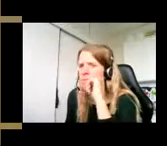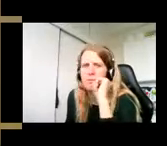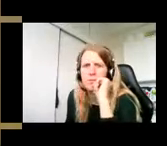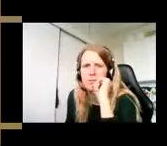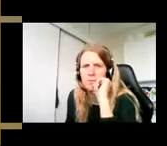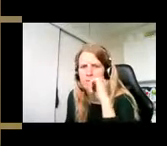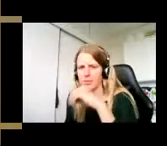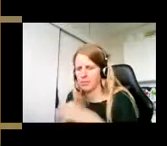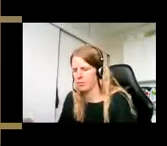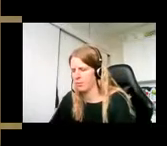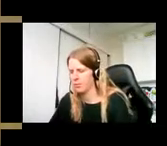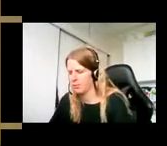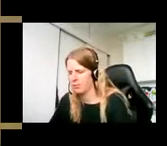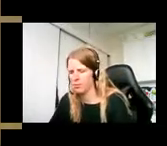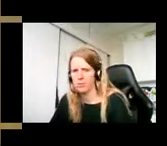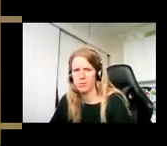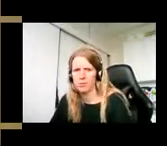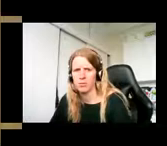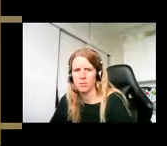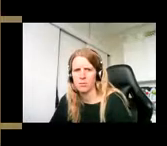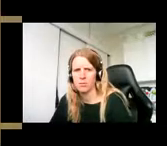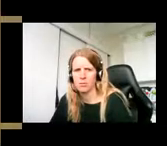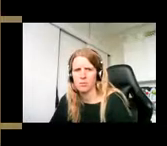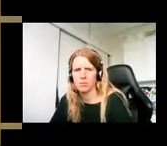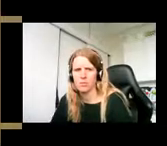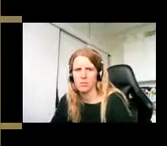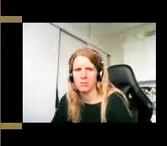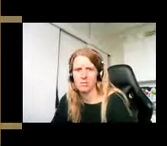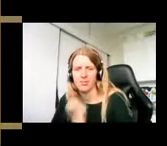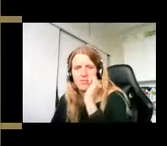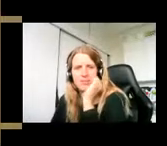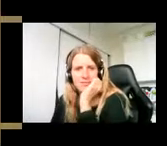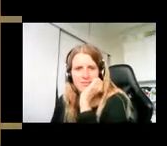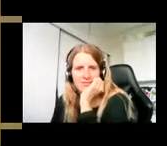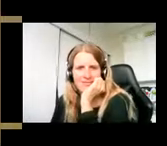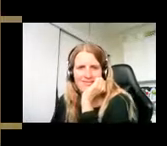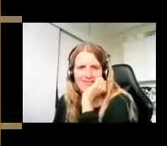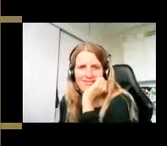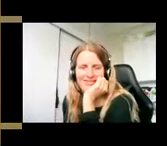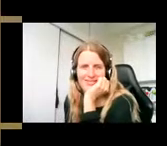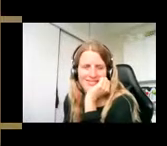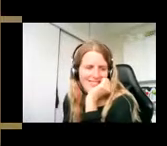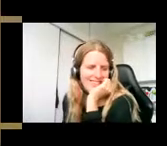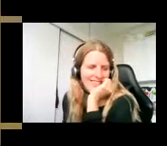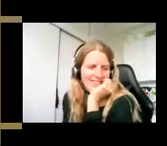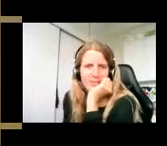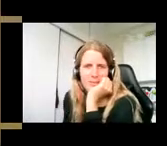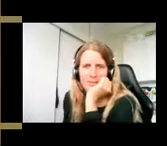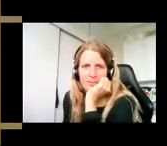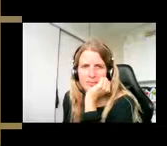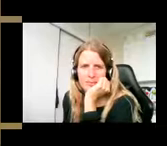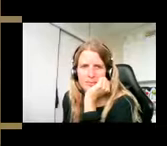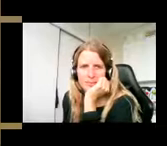ik vermijden. Dat is dan... hetzelfde aan het typen. Voilà, ik was je voorstel. Ja, sorry.